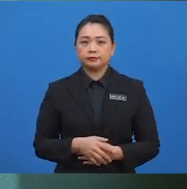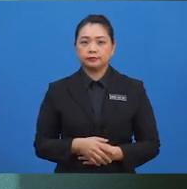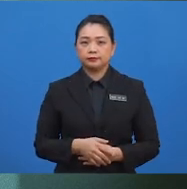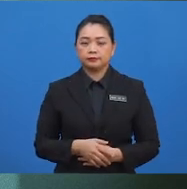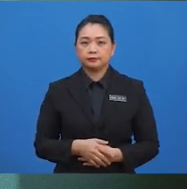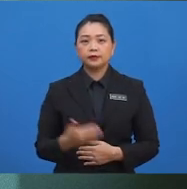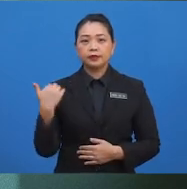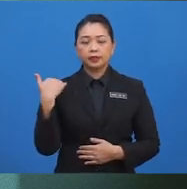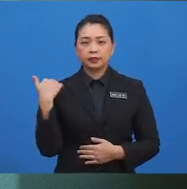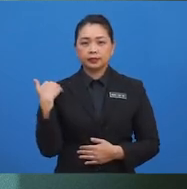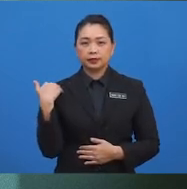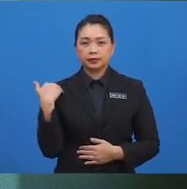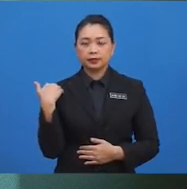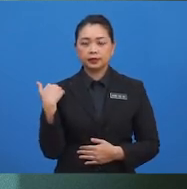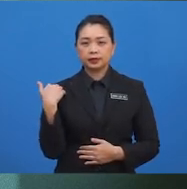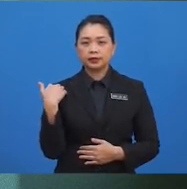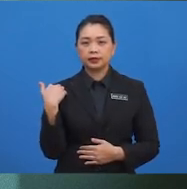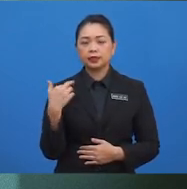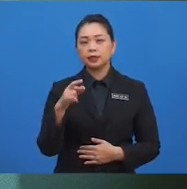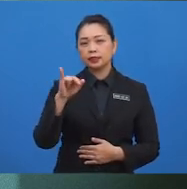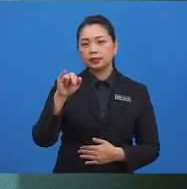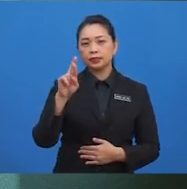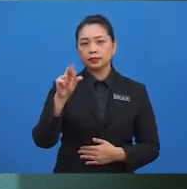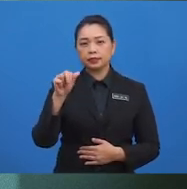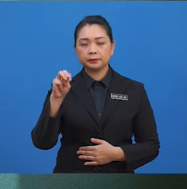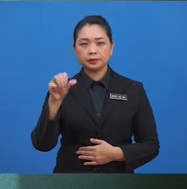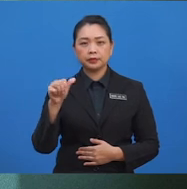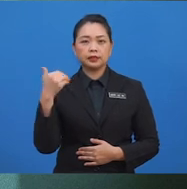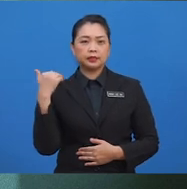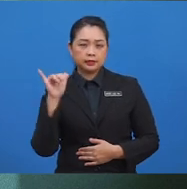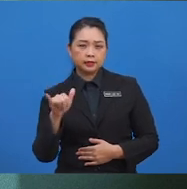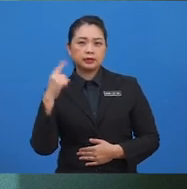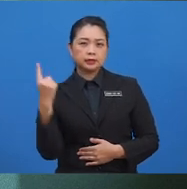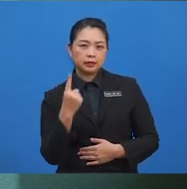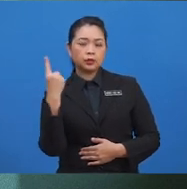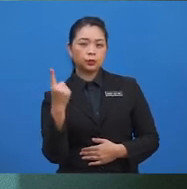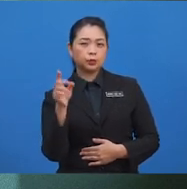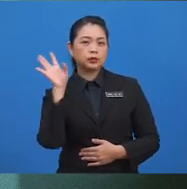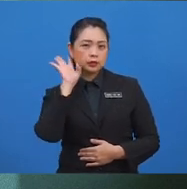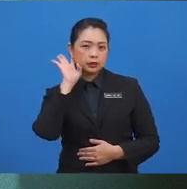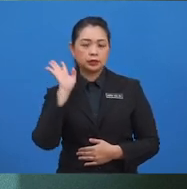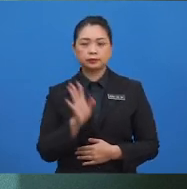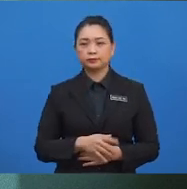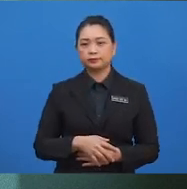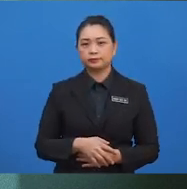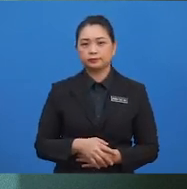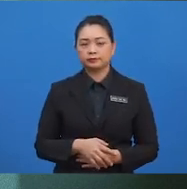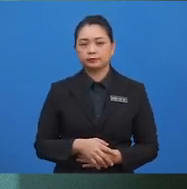terdapat Irama syair yang sering didendangkan kepada umum